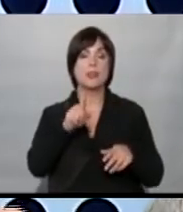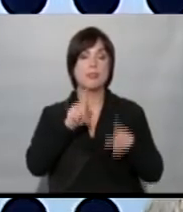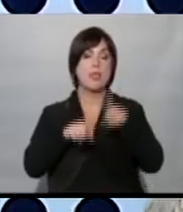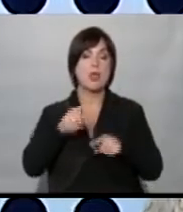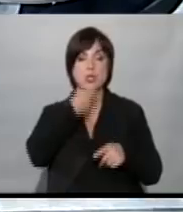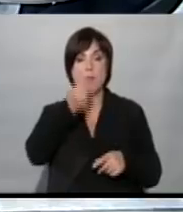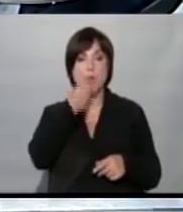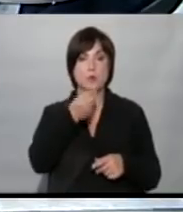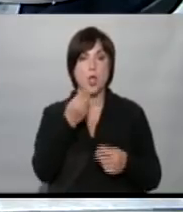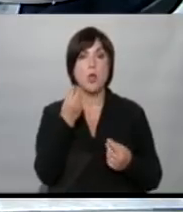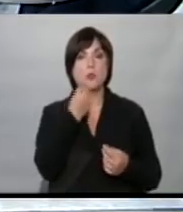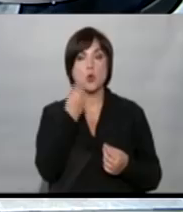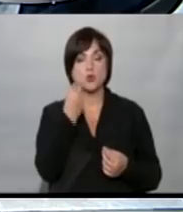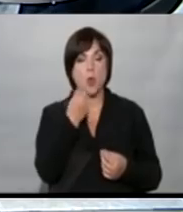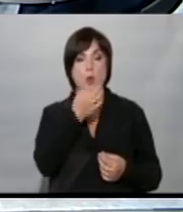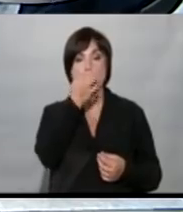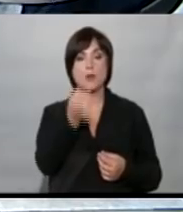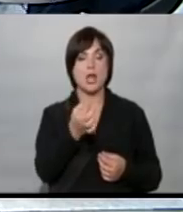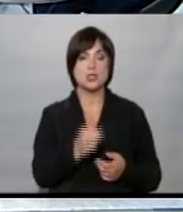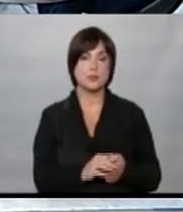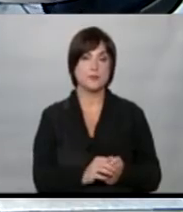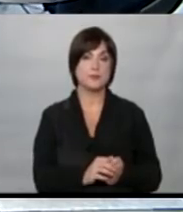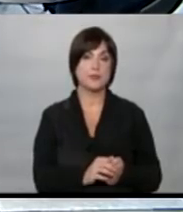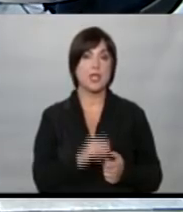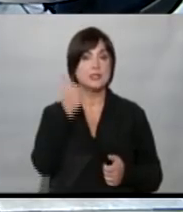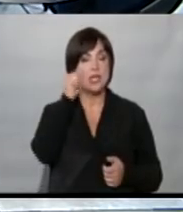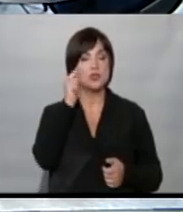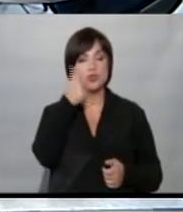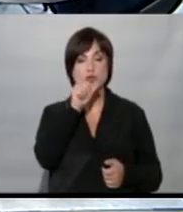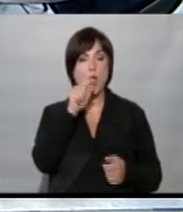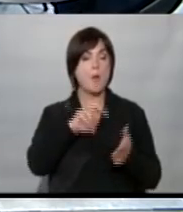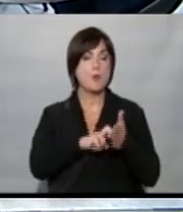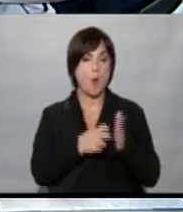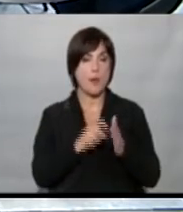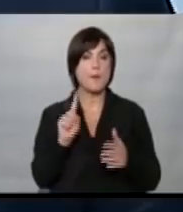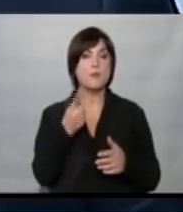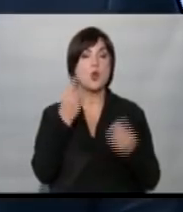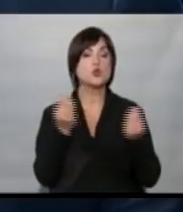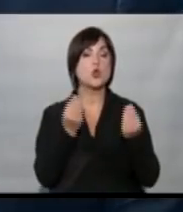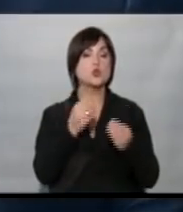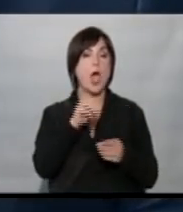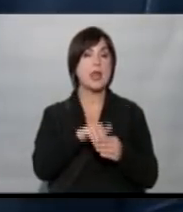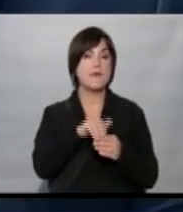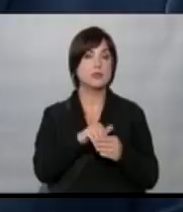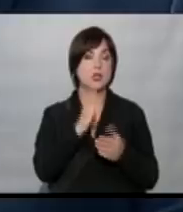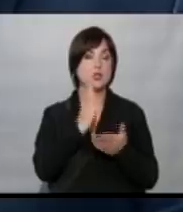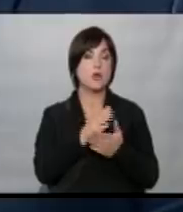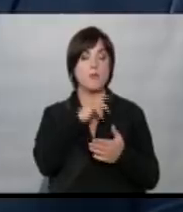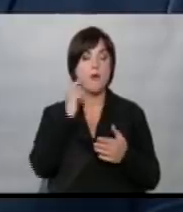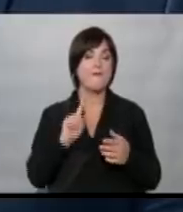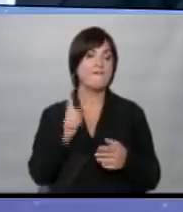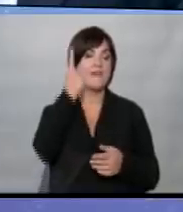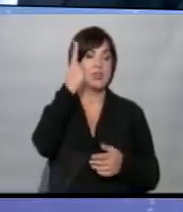објасни. Многу добро прашање. Знаете што е проблемот? Прво, зошто референдумот се става толку